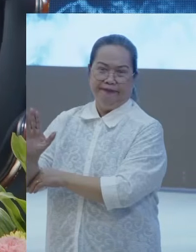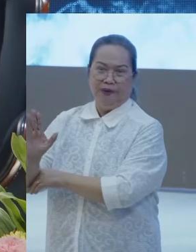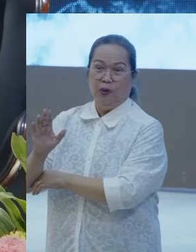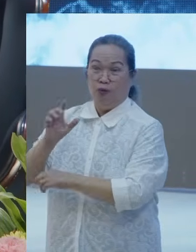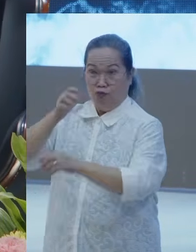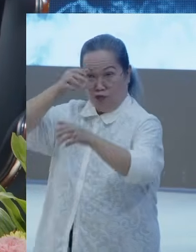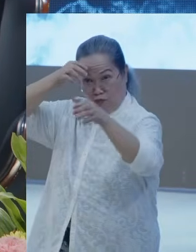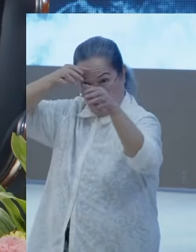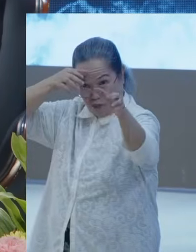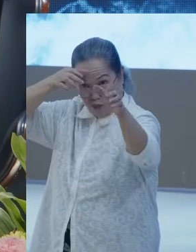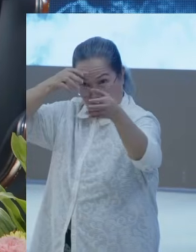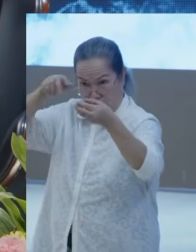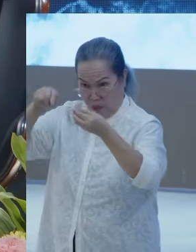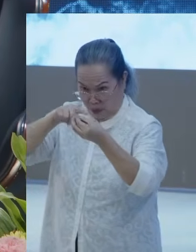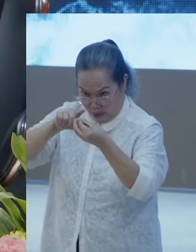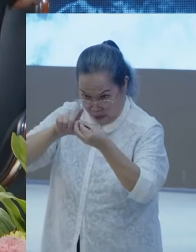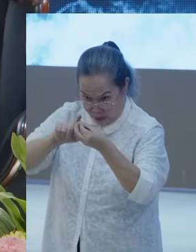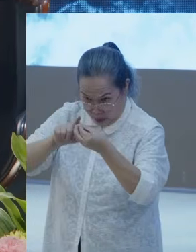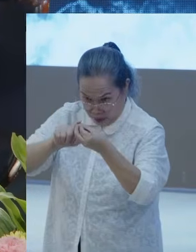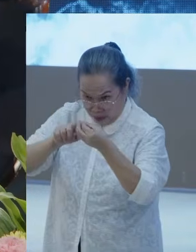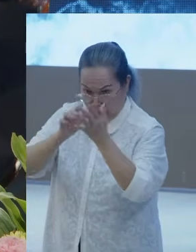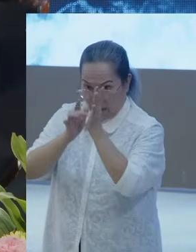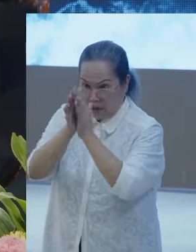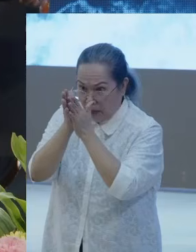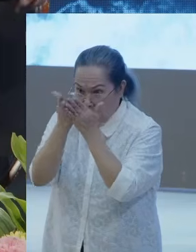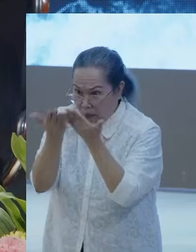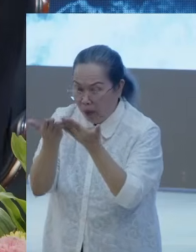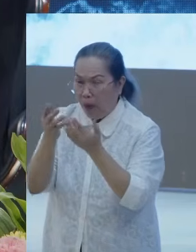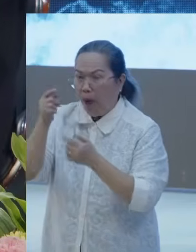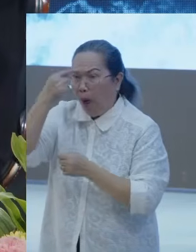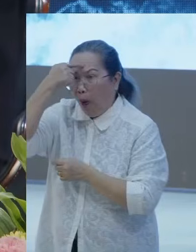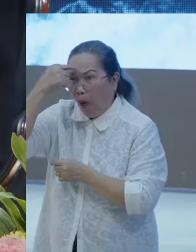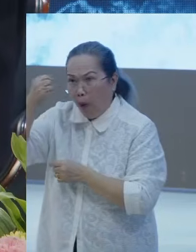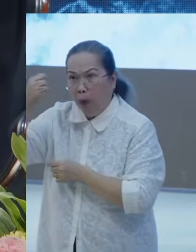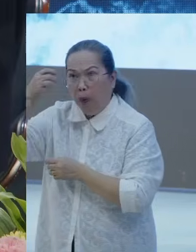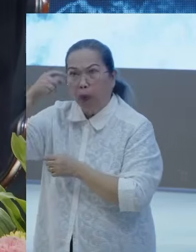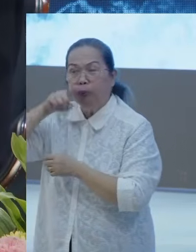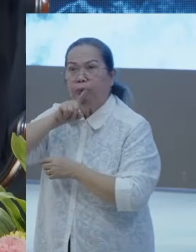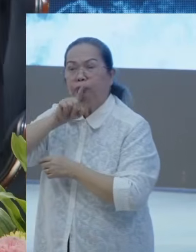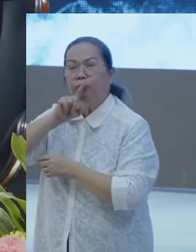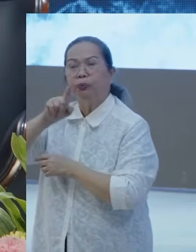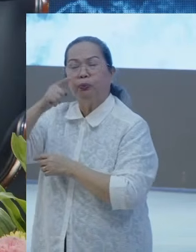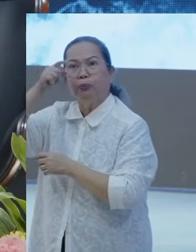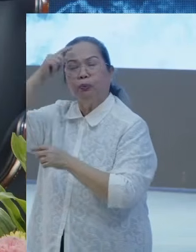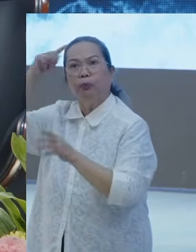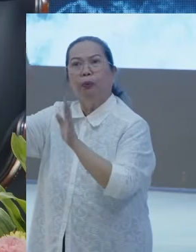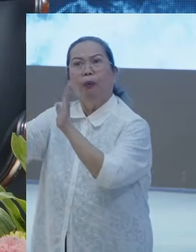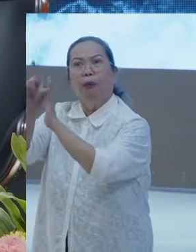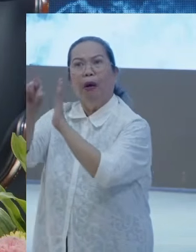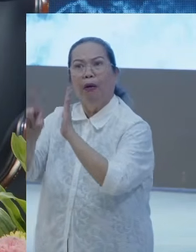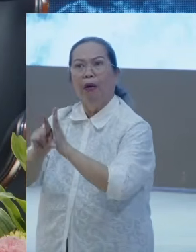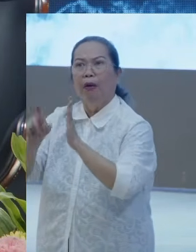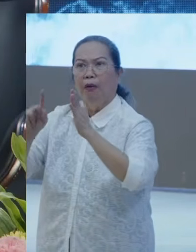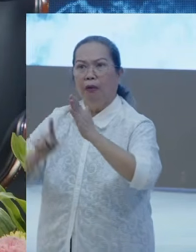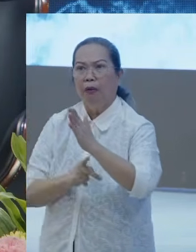Maaalam sila sa Old Testament scriptures, memoryado nila ang batas, ang mga propeta, ang mga